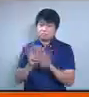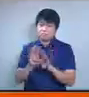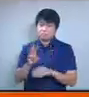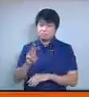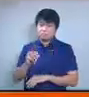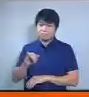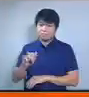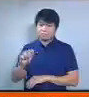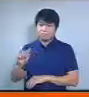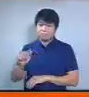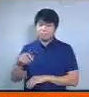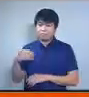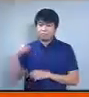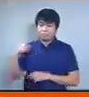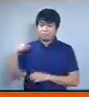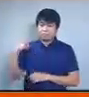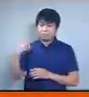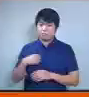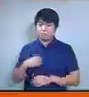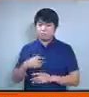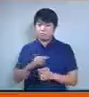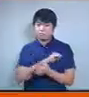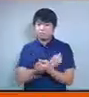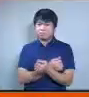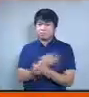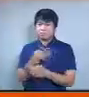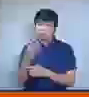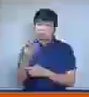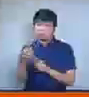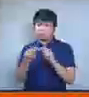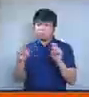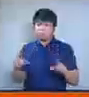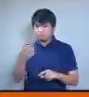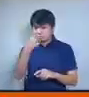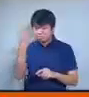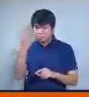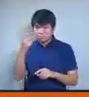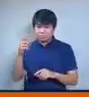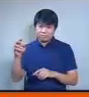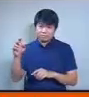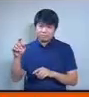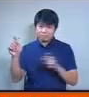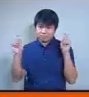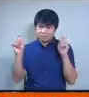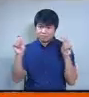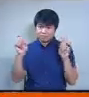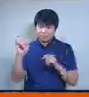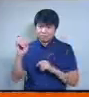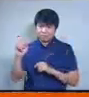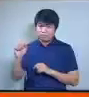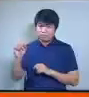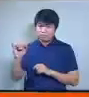Airport Authority ang apat na terminal sa NAIA dahil sa bagyong Tisoy. Ang mga eroplano, inalis na sa tarmac at ipinarada sa ibang